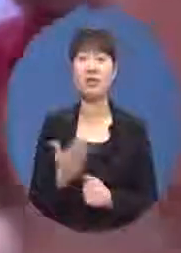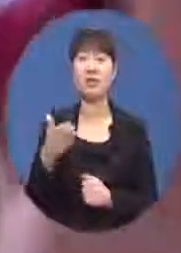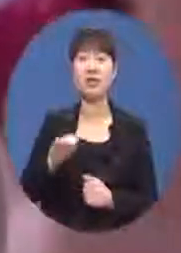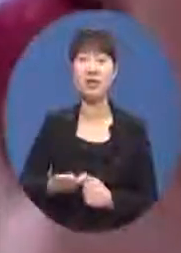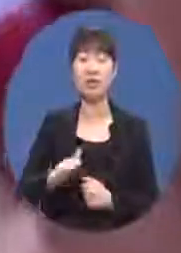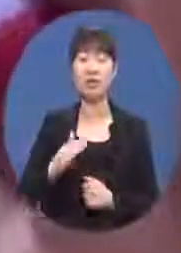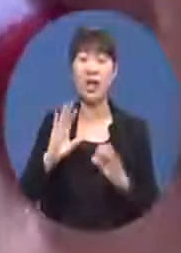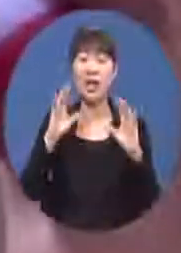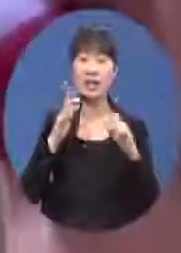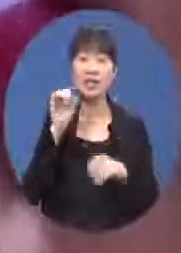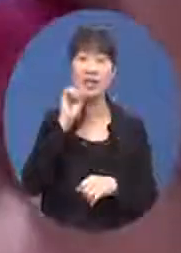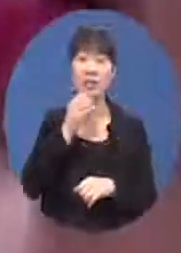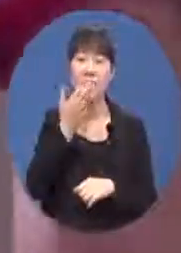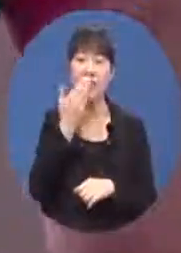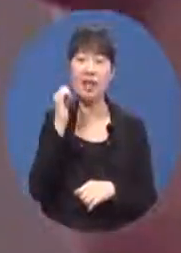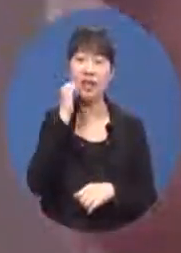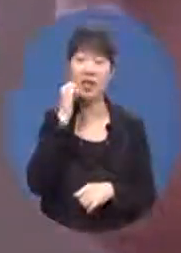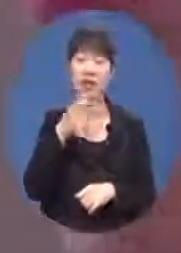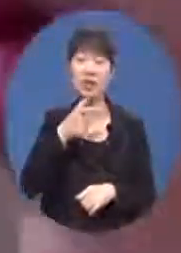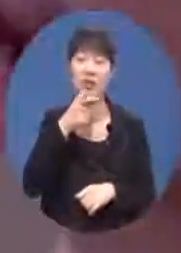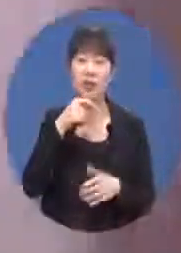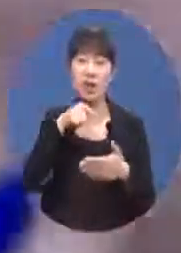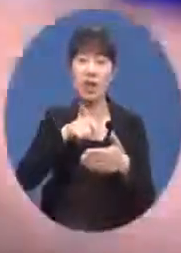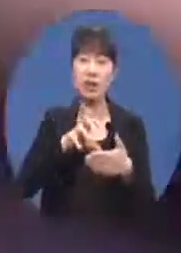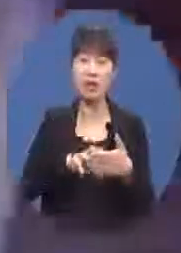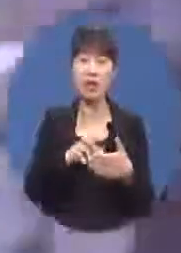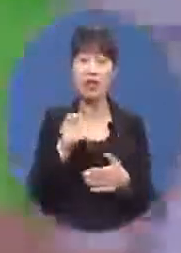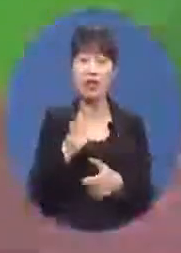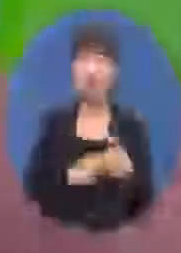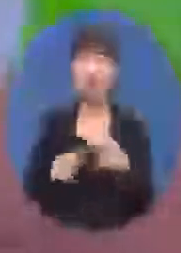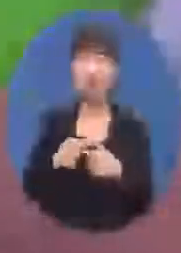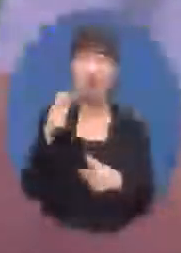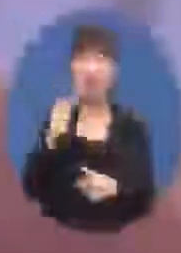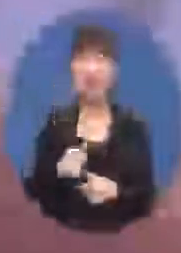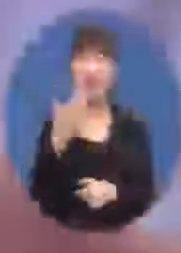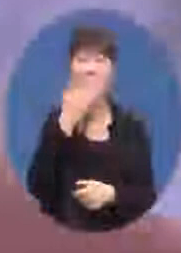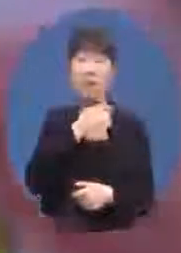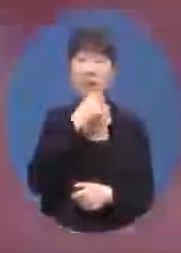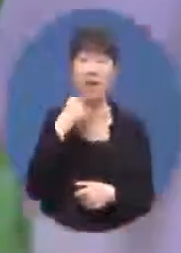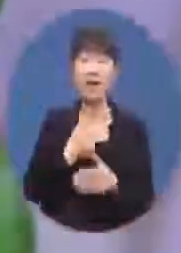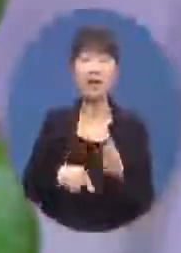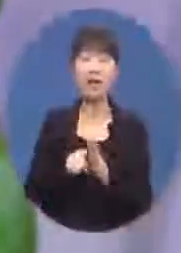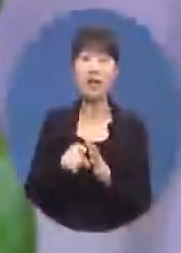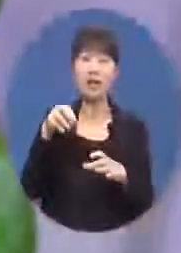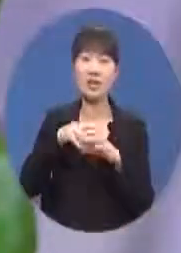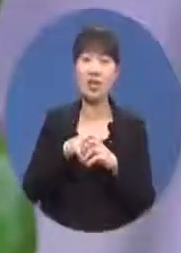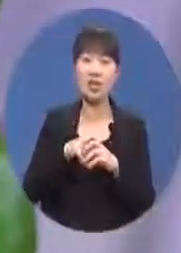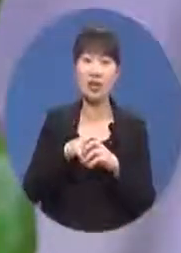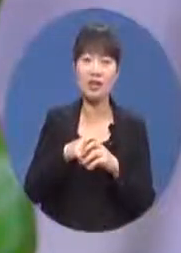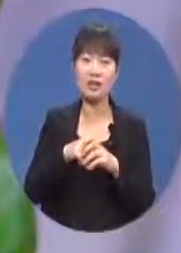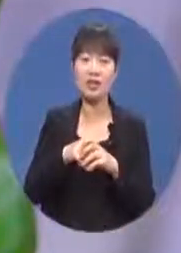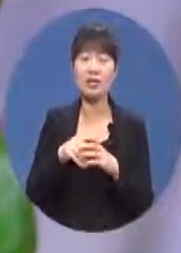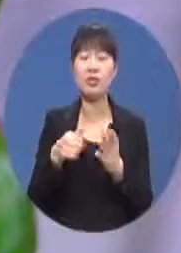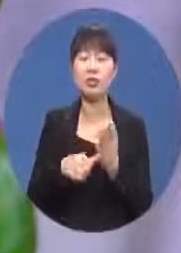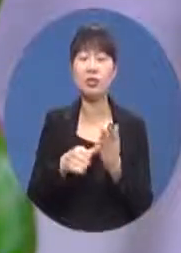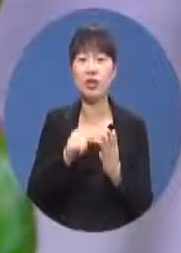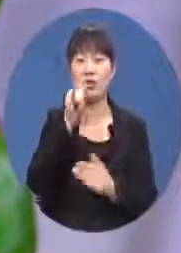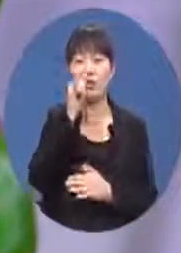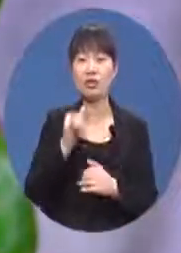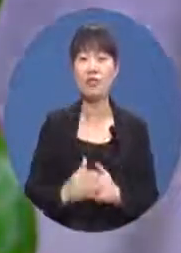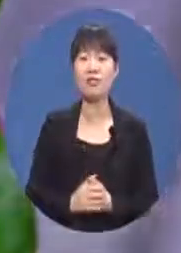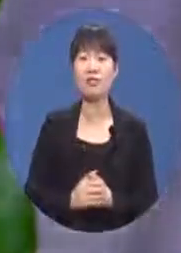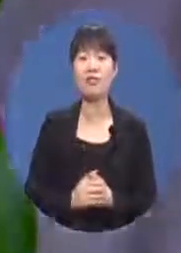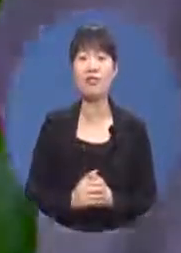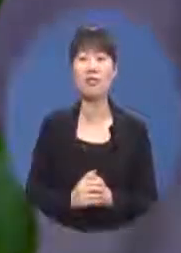그런데 우리 아이들이 즐겨 먹는 과자와 음료수 속에는 좀 더 강한 단맛을 내기 위해 첨가되는 성분이 있습니다.